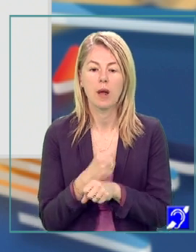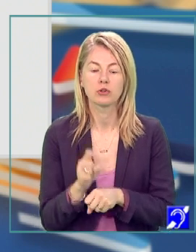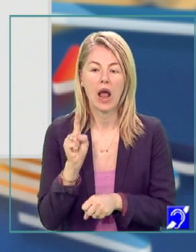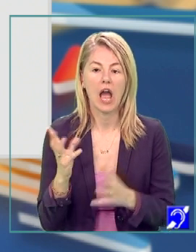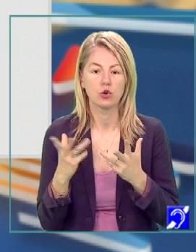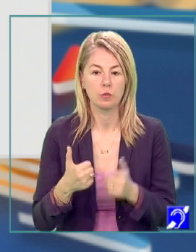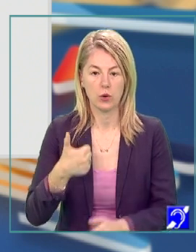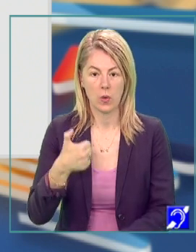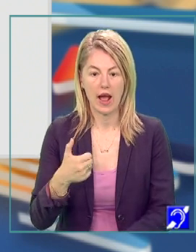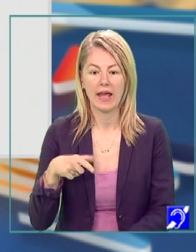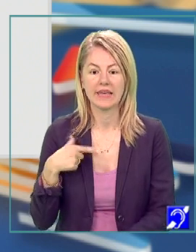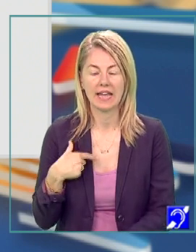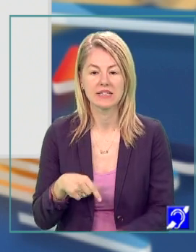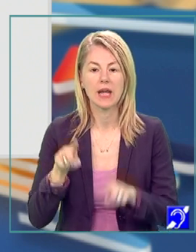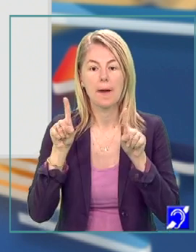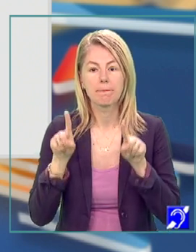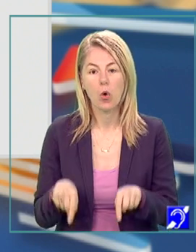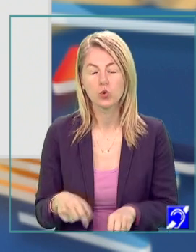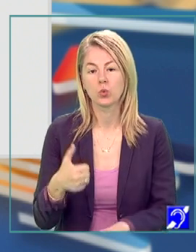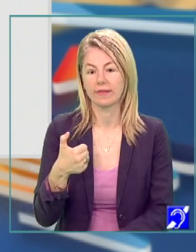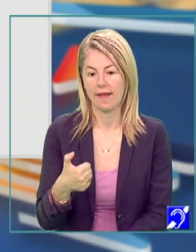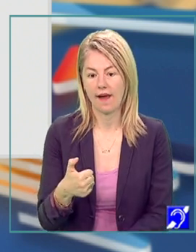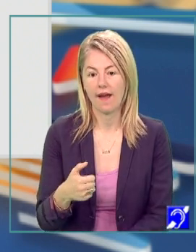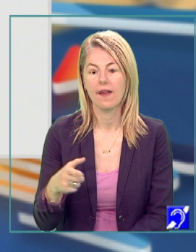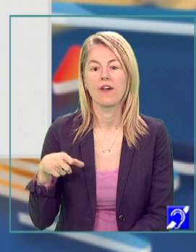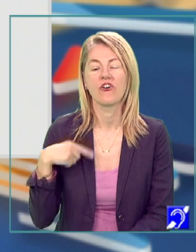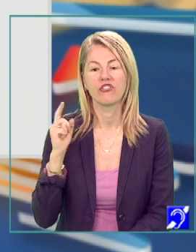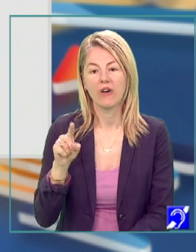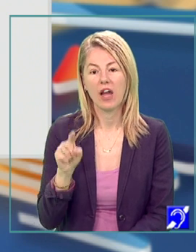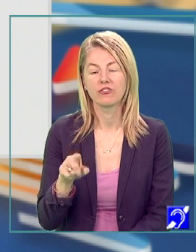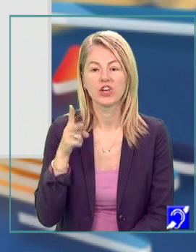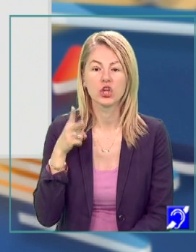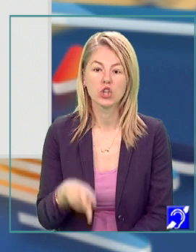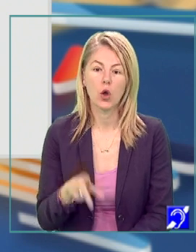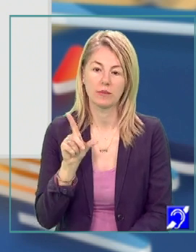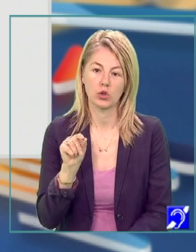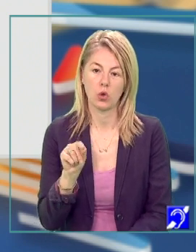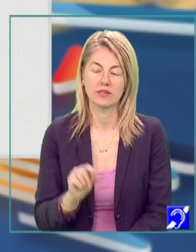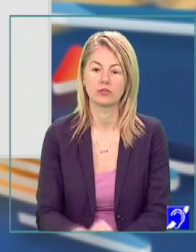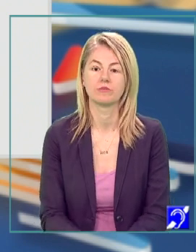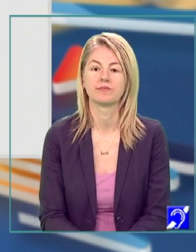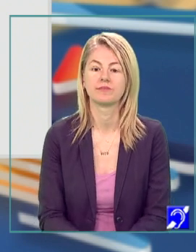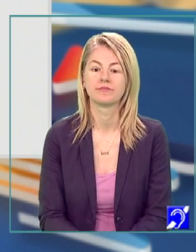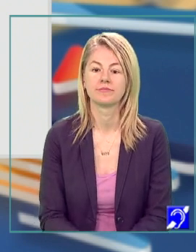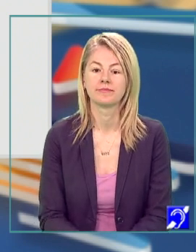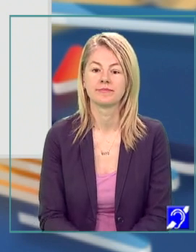a numărului A va fi modul de A, care este egal cu